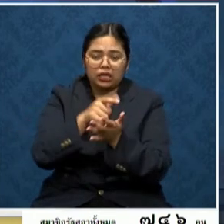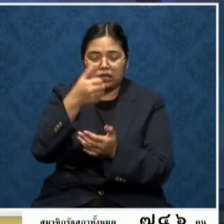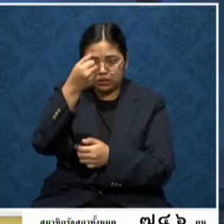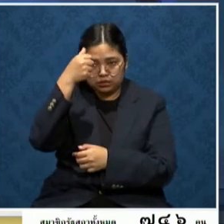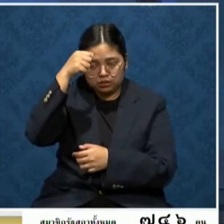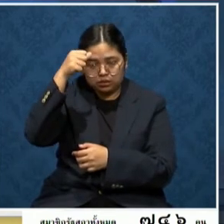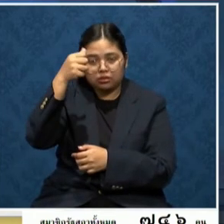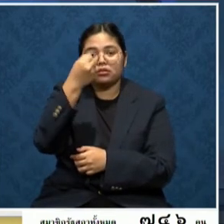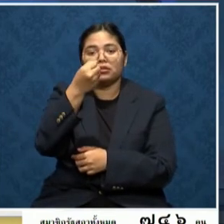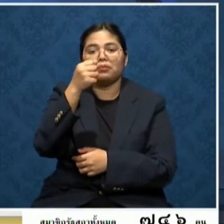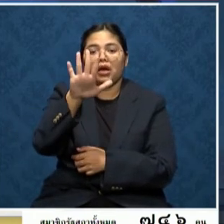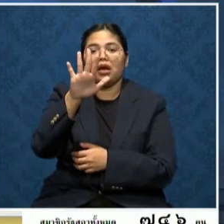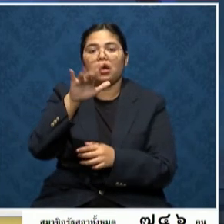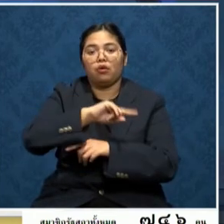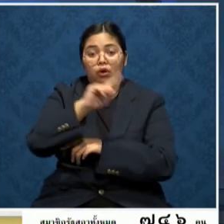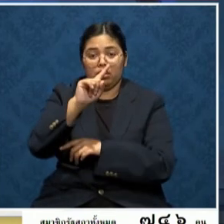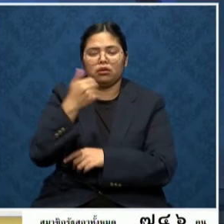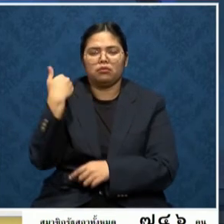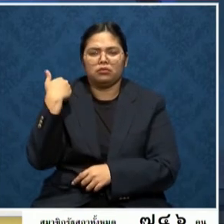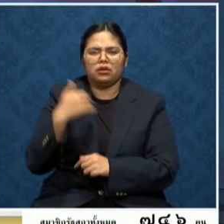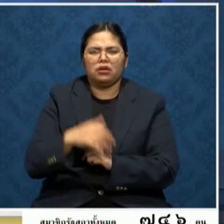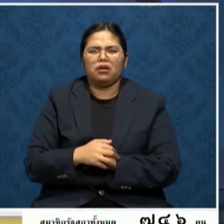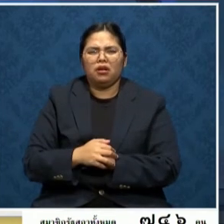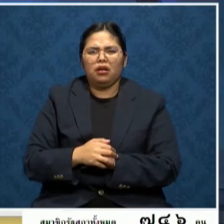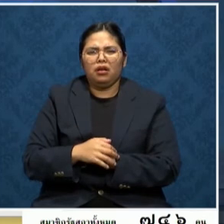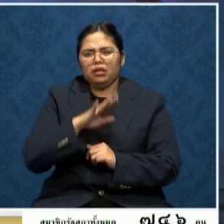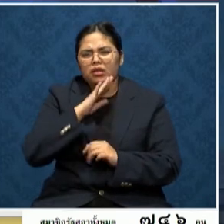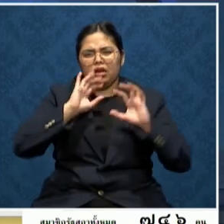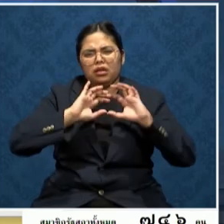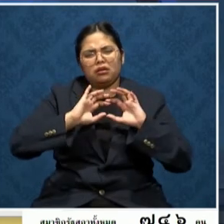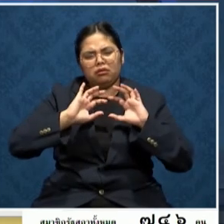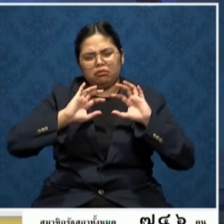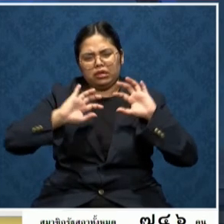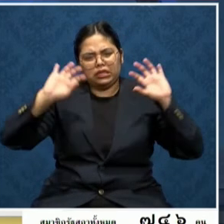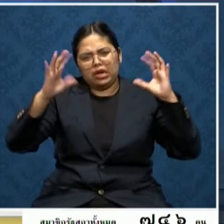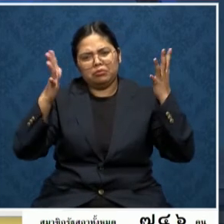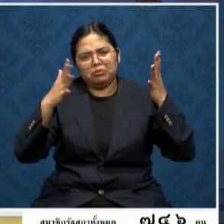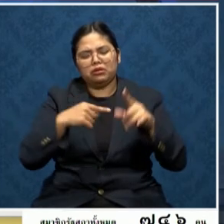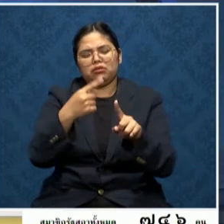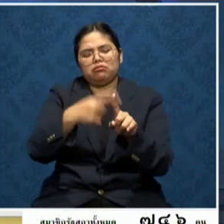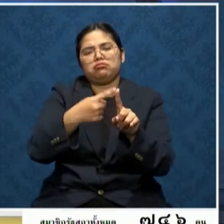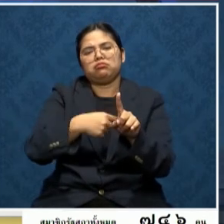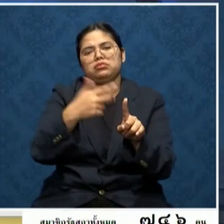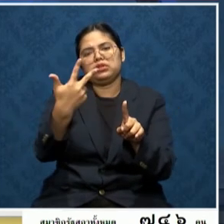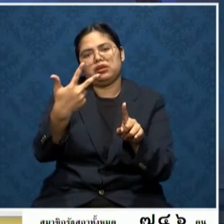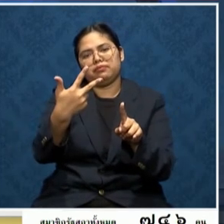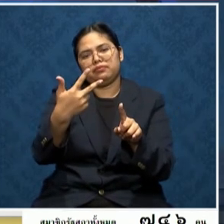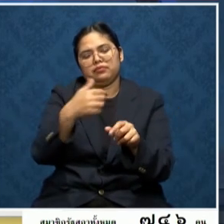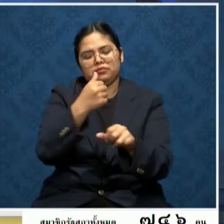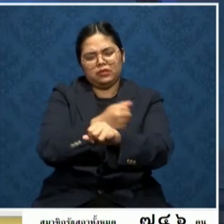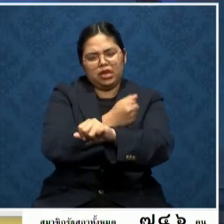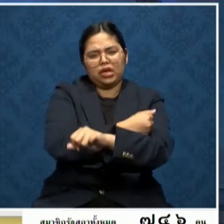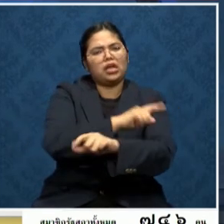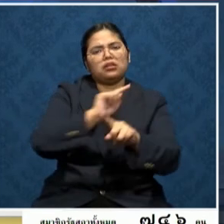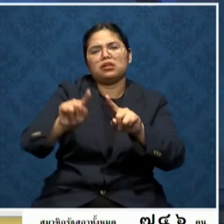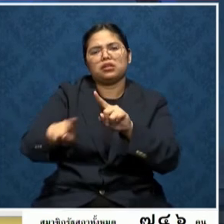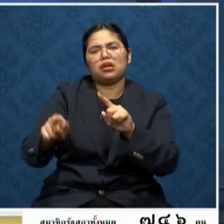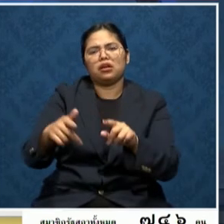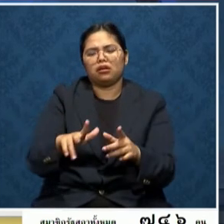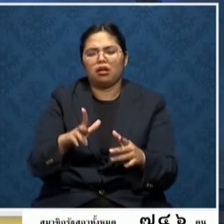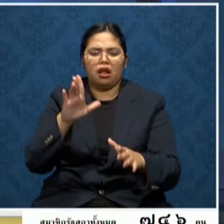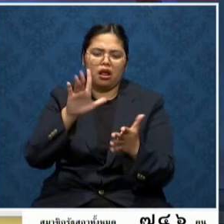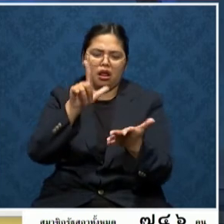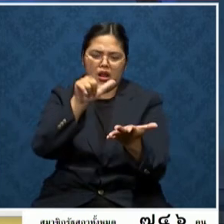วันแต่หากไม่ใช่ข้าราชการยังคงลาคลอดได้แค่3เดือนนะคะและไม่มีการลาเลี้ยงลูกของ